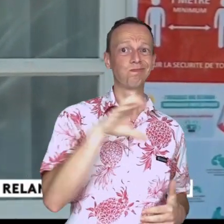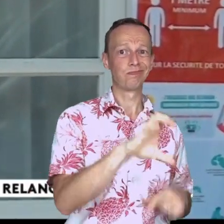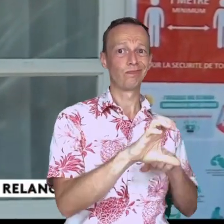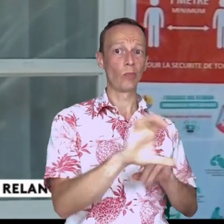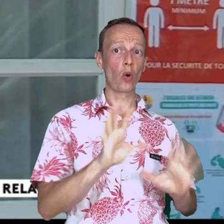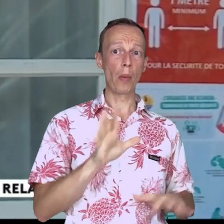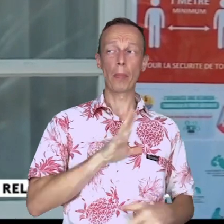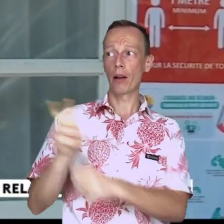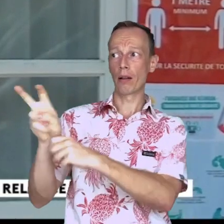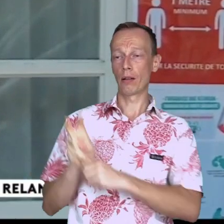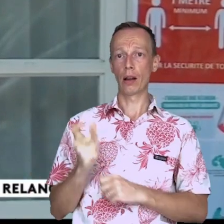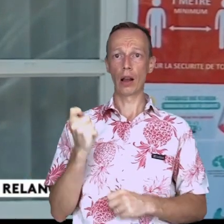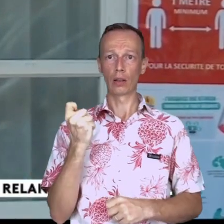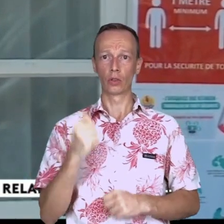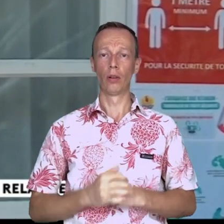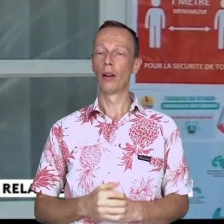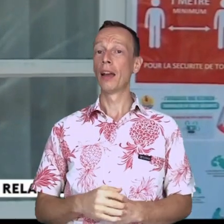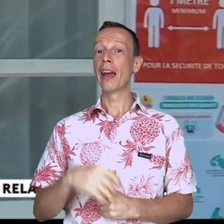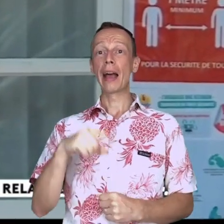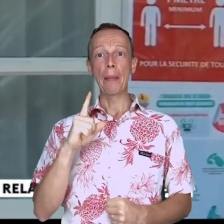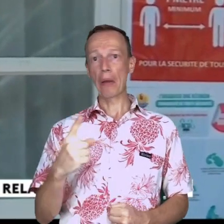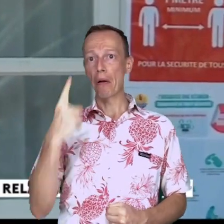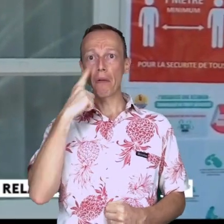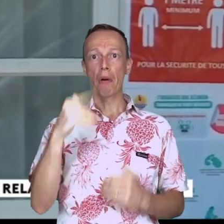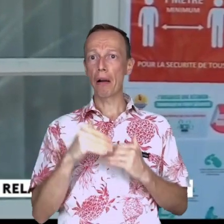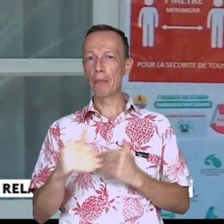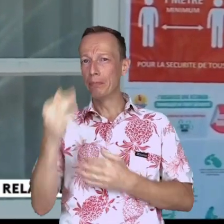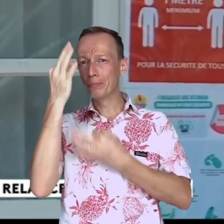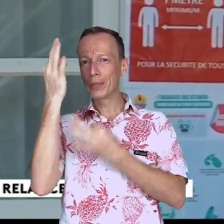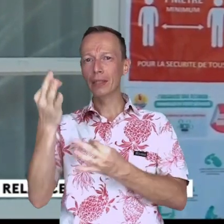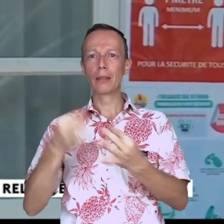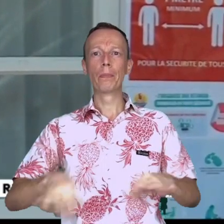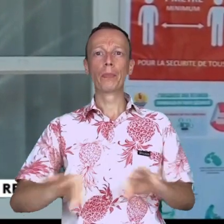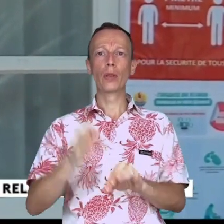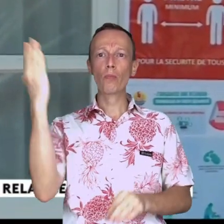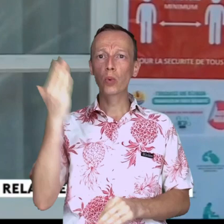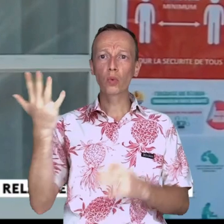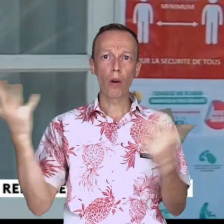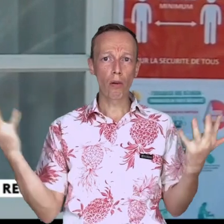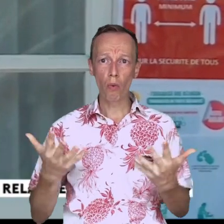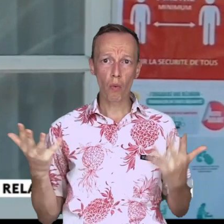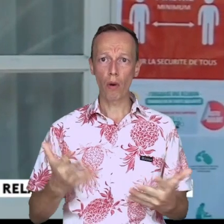sera assuré effectivement par des emprunts. Restera à voir les besoins nécessaires pour le pays